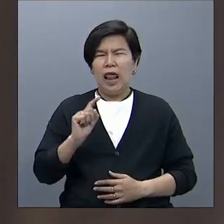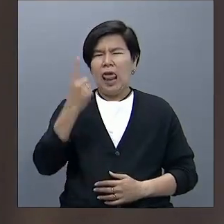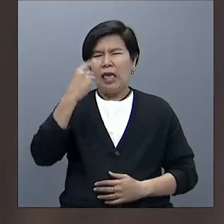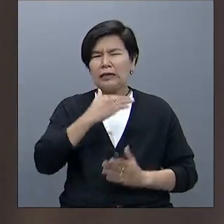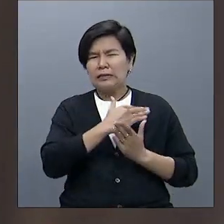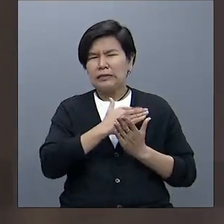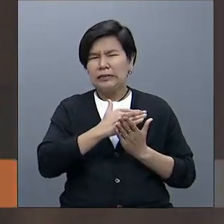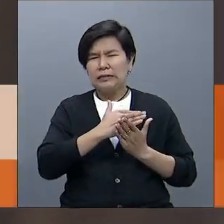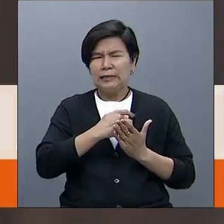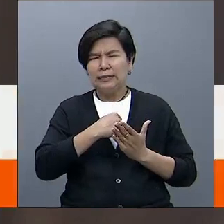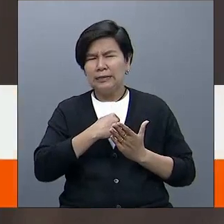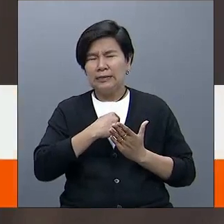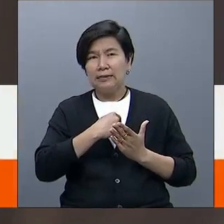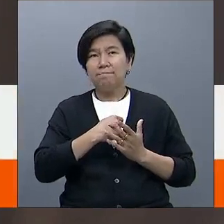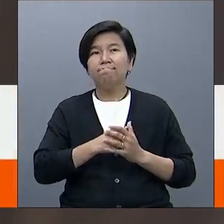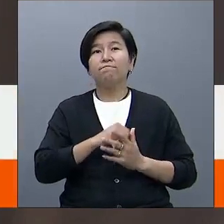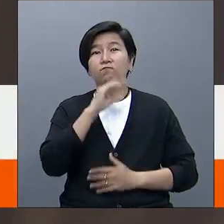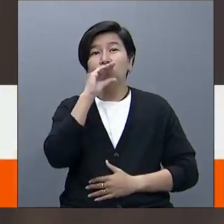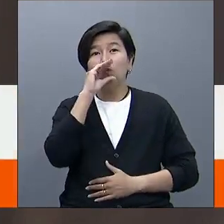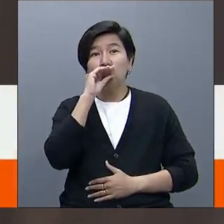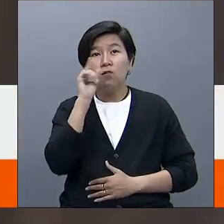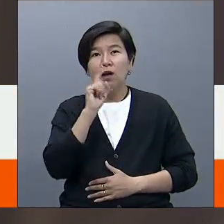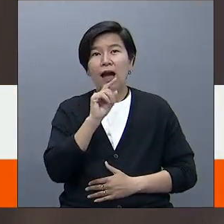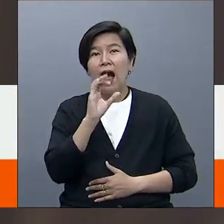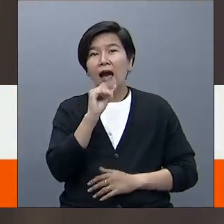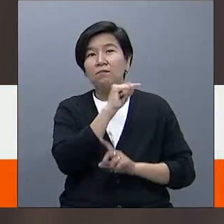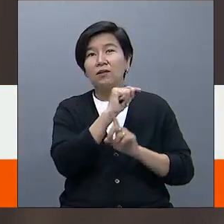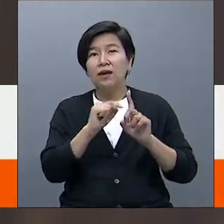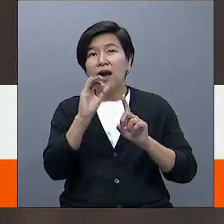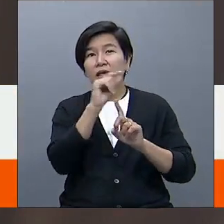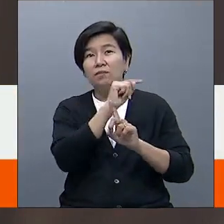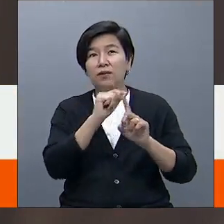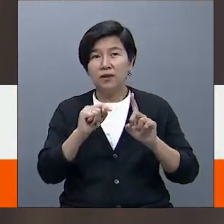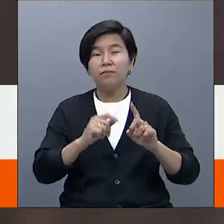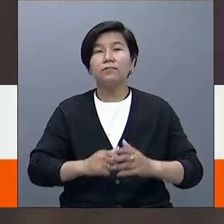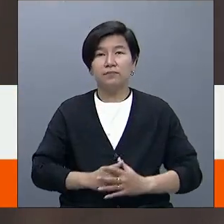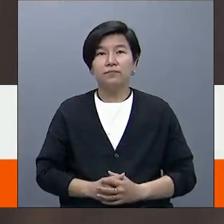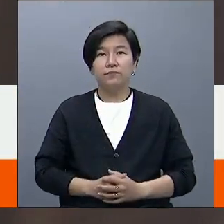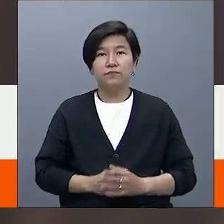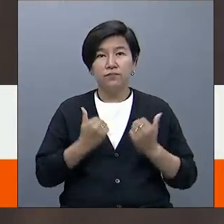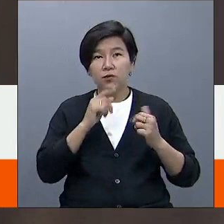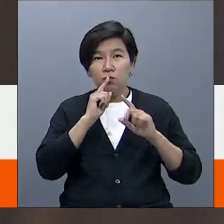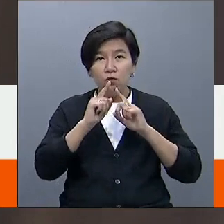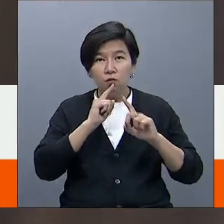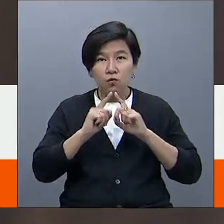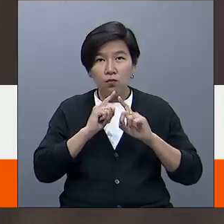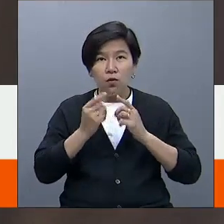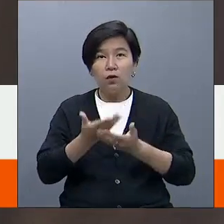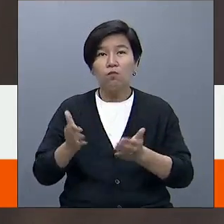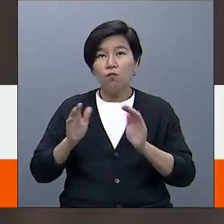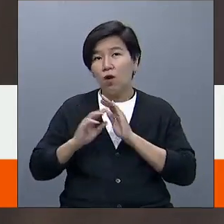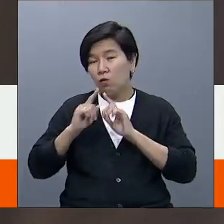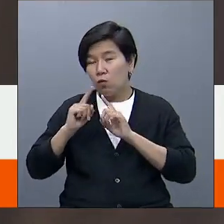แต่ว่าในที่สุดก็วันนั้นก็พูดไปว่าเออ50 50 เนื่องจากมันมีคน ถามใช่แต่ในที่สุดก็ได้กลับมาคุยกับคร